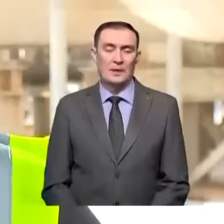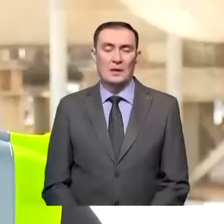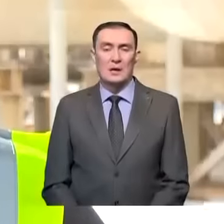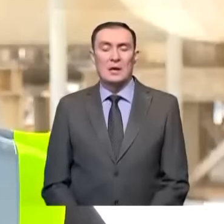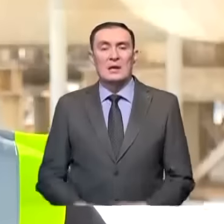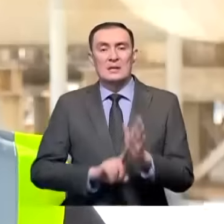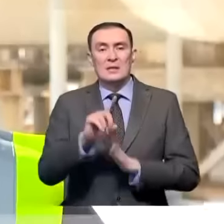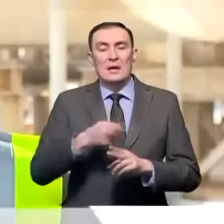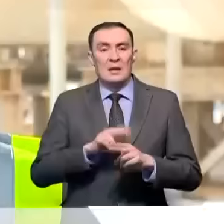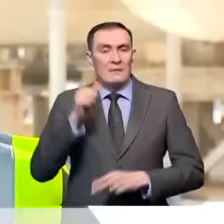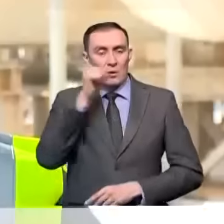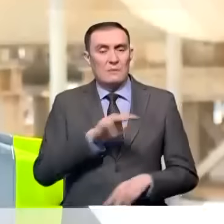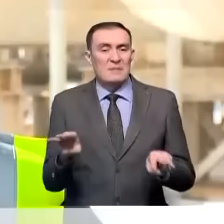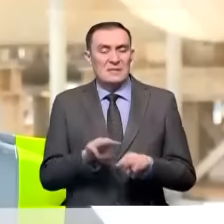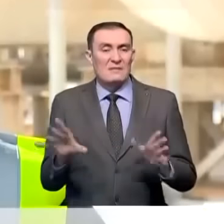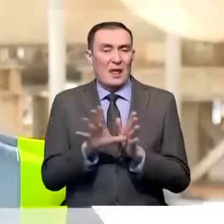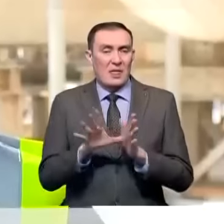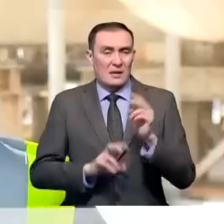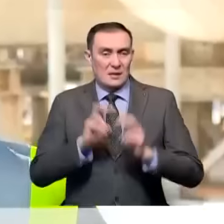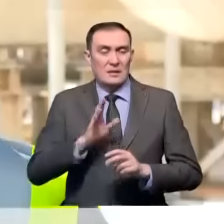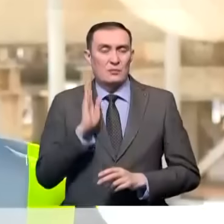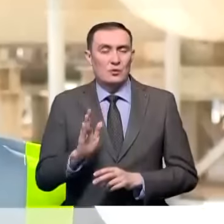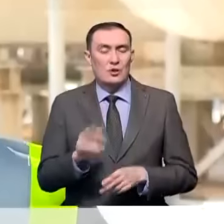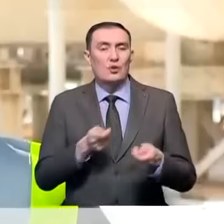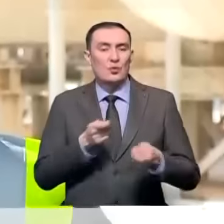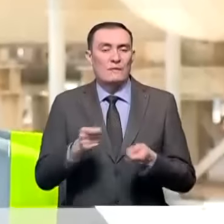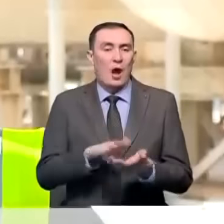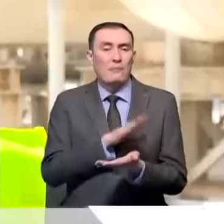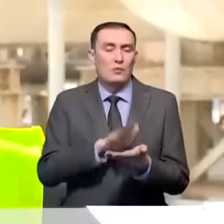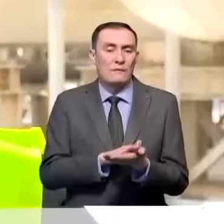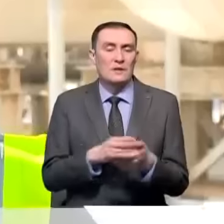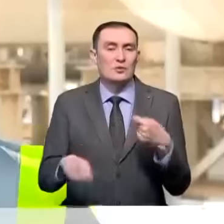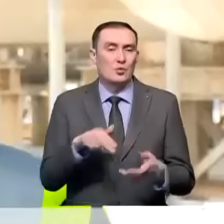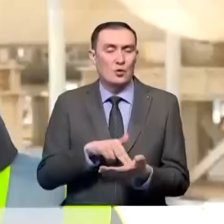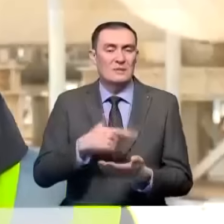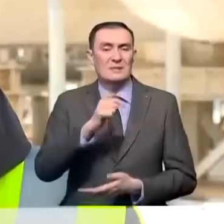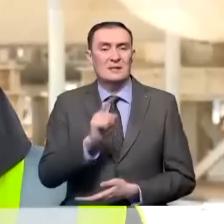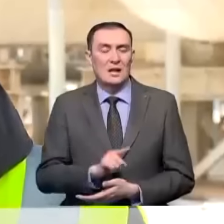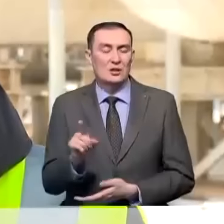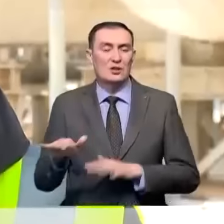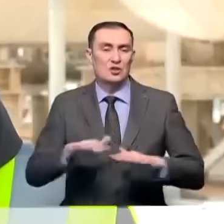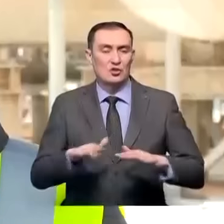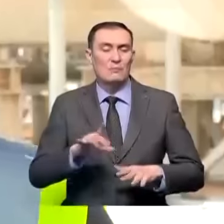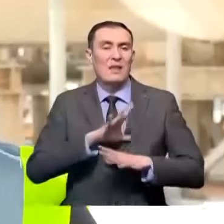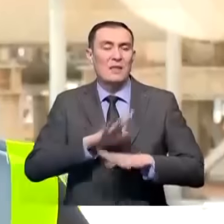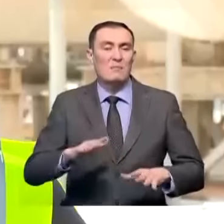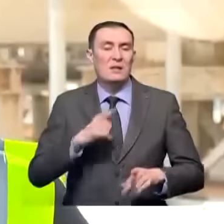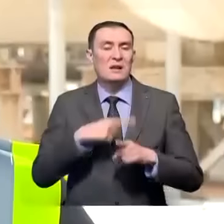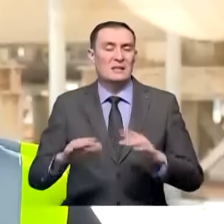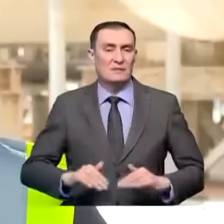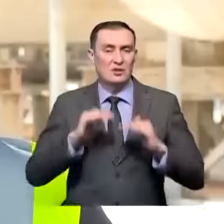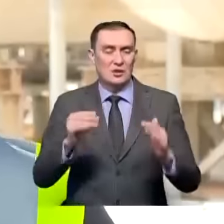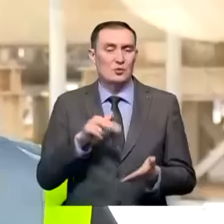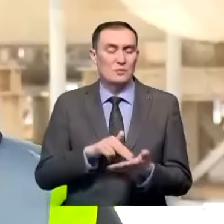С этого года Министерство энергетики будет регулировать оптовые и розничные цены на сжиженный газ. Это делается для того, чтобы избежать резкого скачка